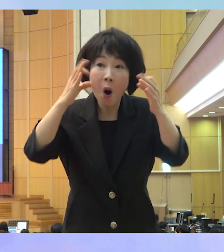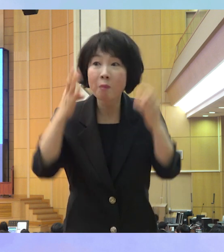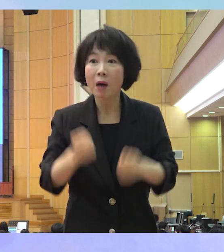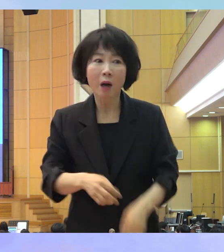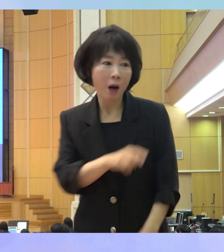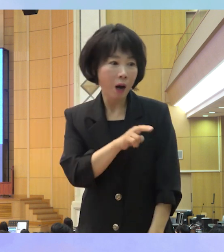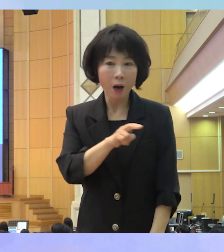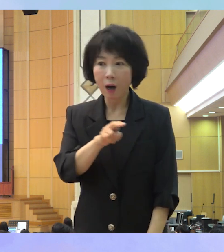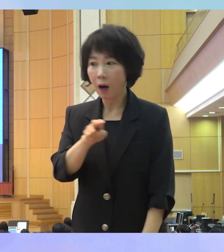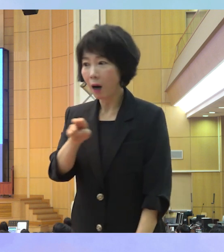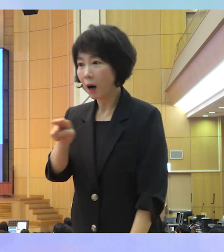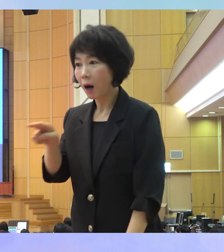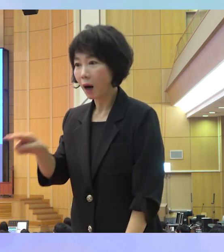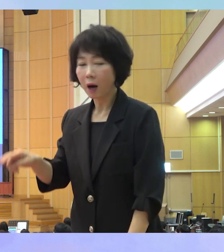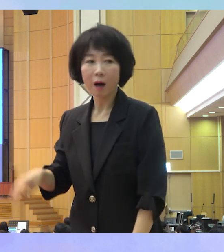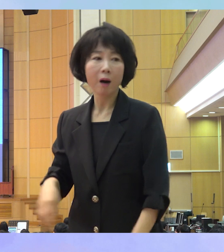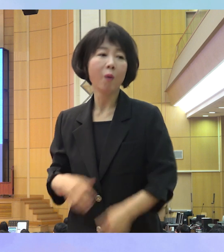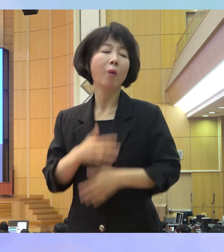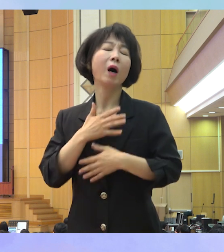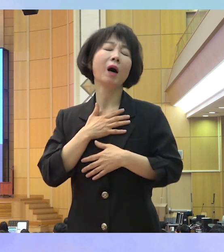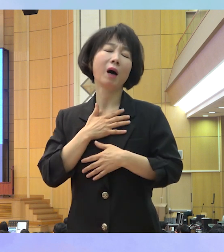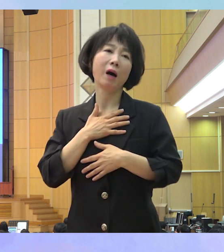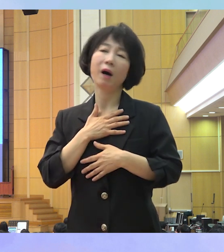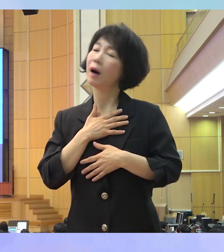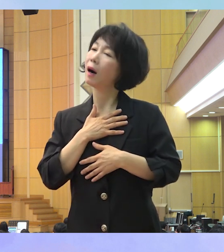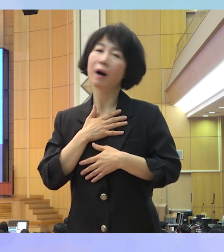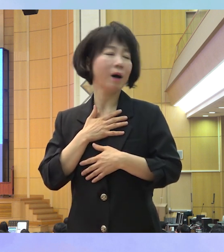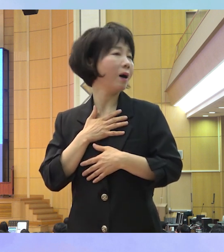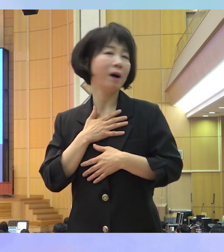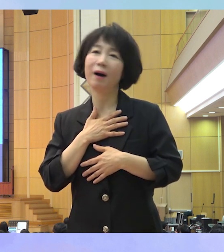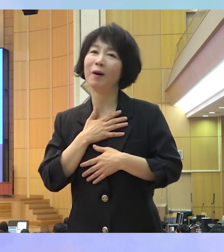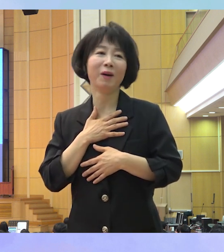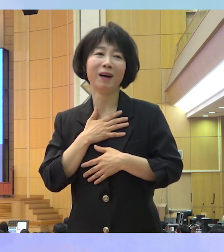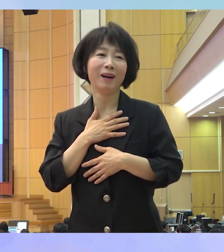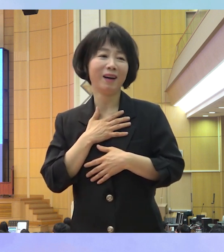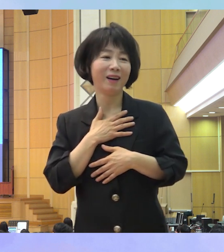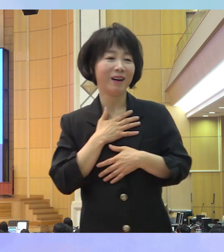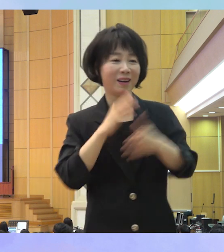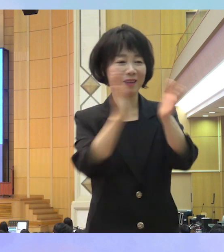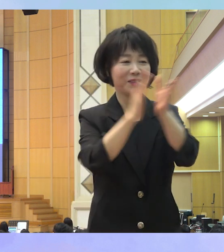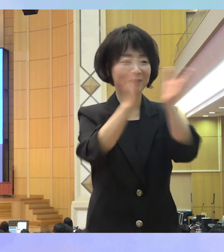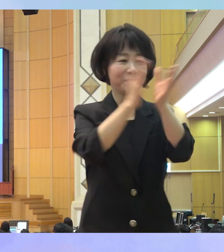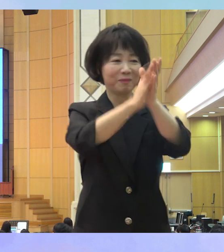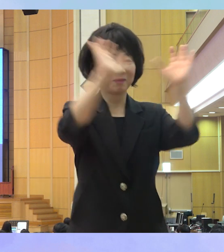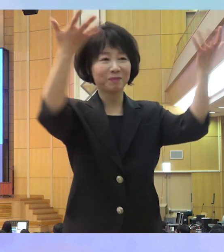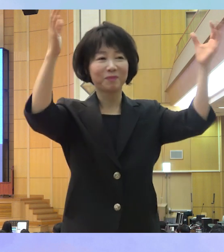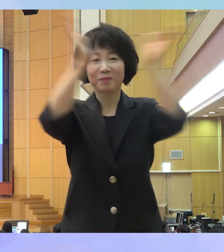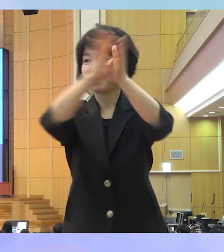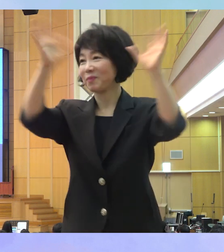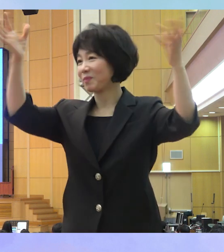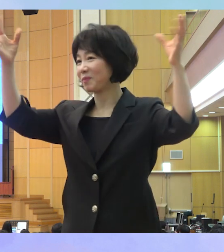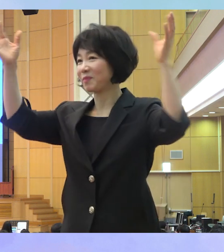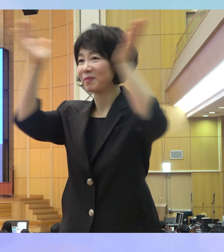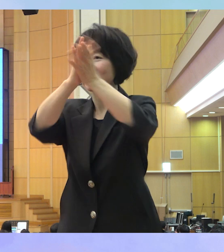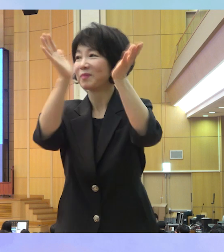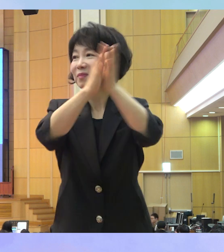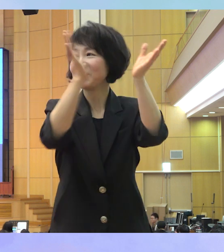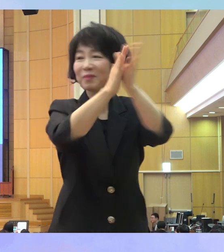겁니다. 그리고 재료도 다 좋은 걸로 한 거예요. 그러니까 우리 그래요. 네, 제가